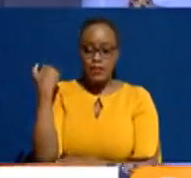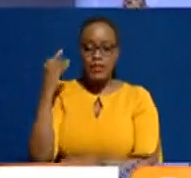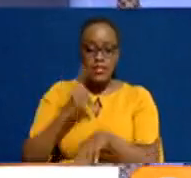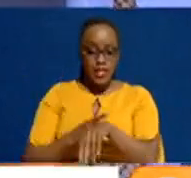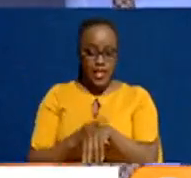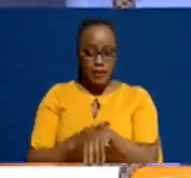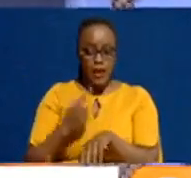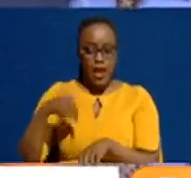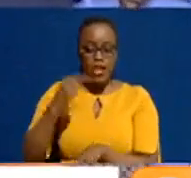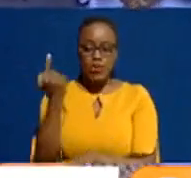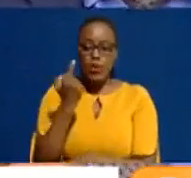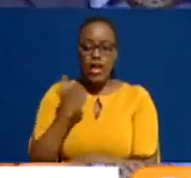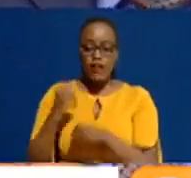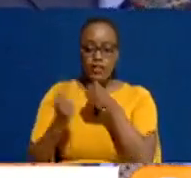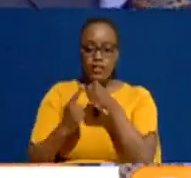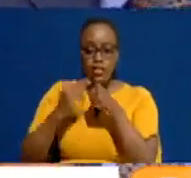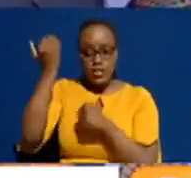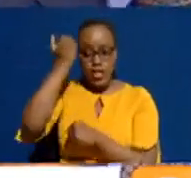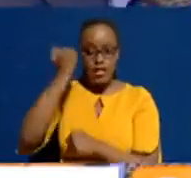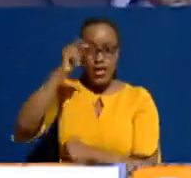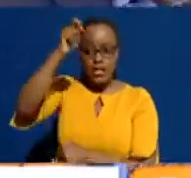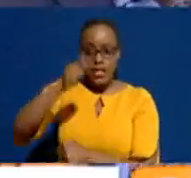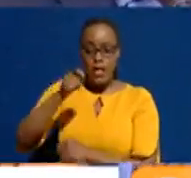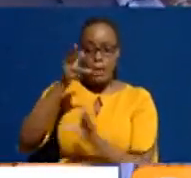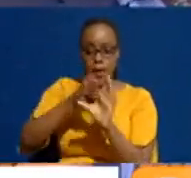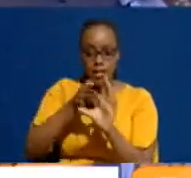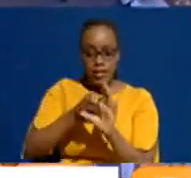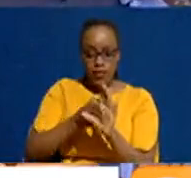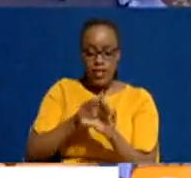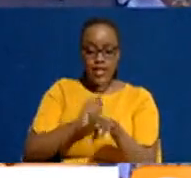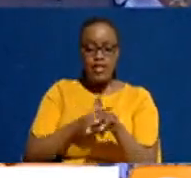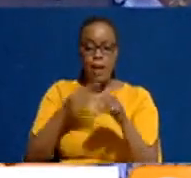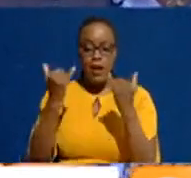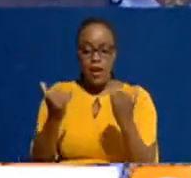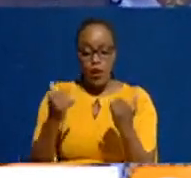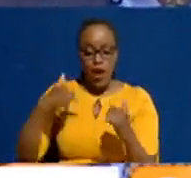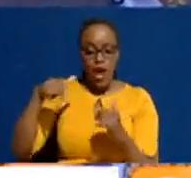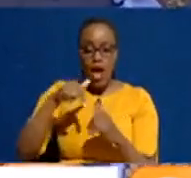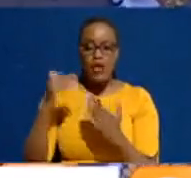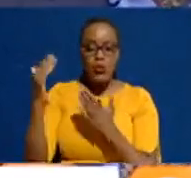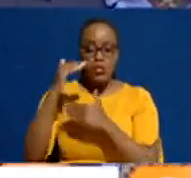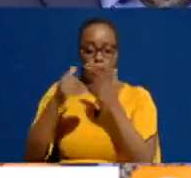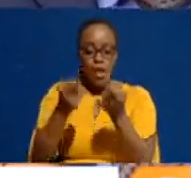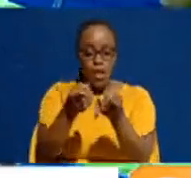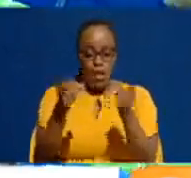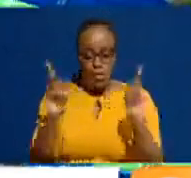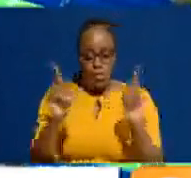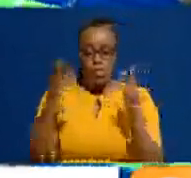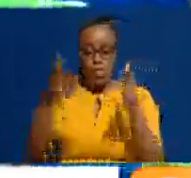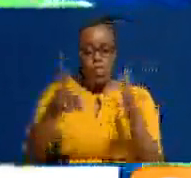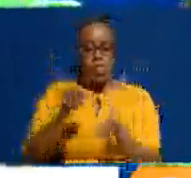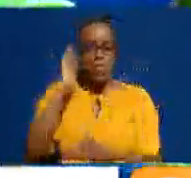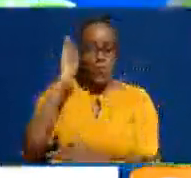season we only had six judges participating. This time round we expect all of them to be